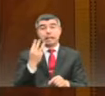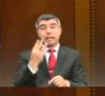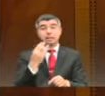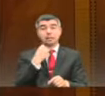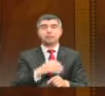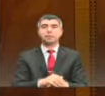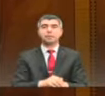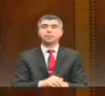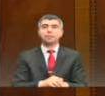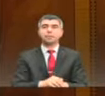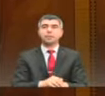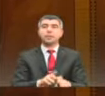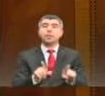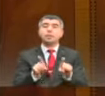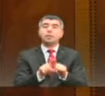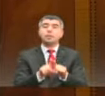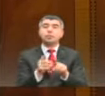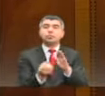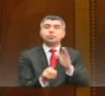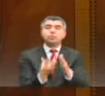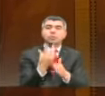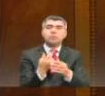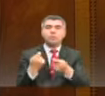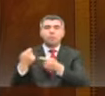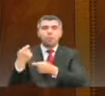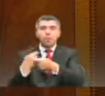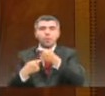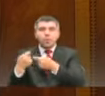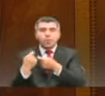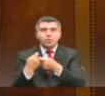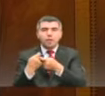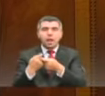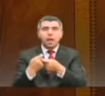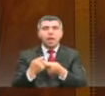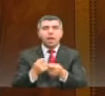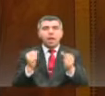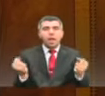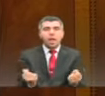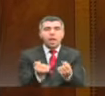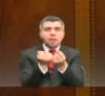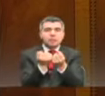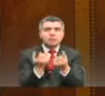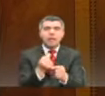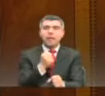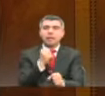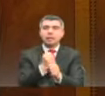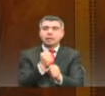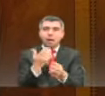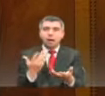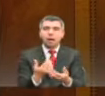الثالث فيتعلق بتطوير النموذج الاقتصادي والنهوض بالتشغيل والتنمية